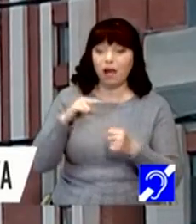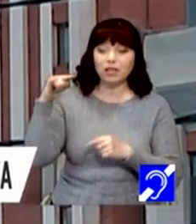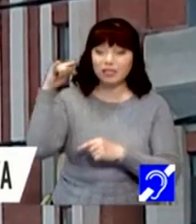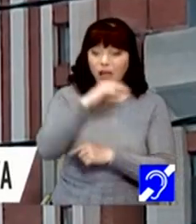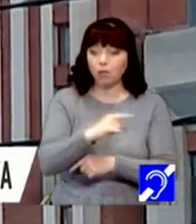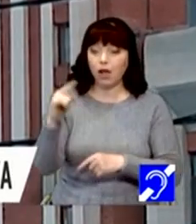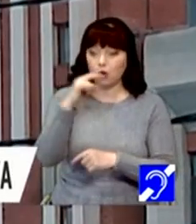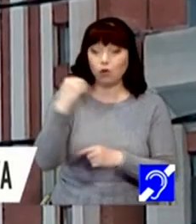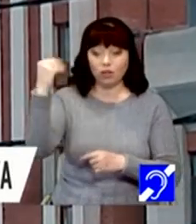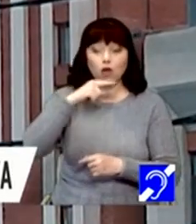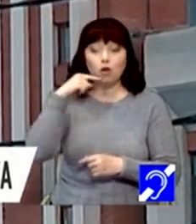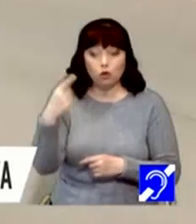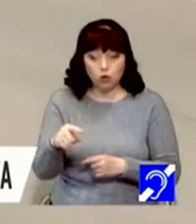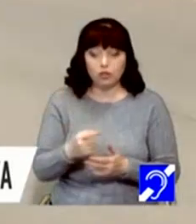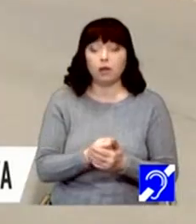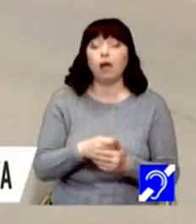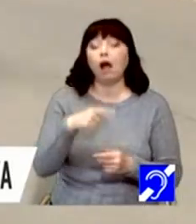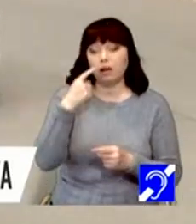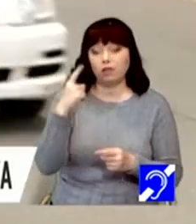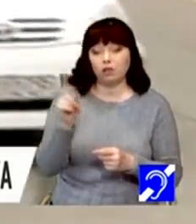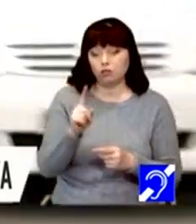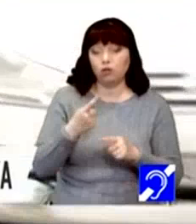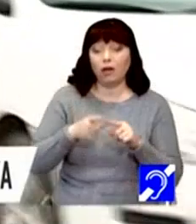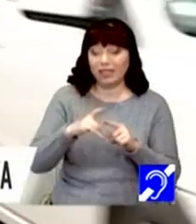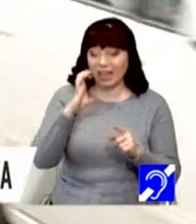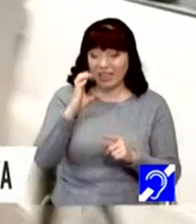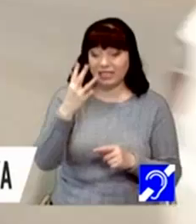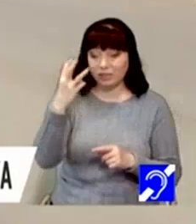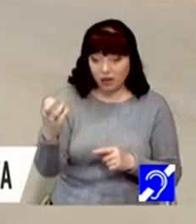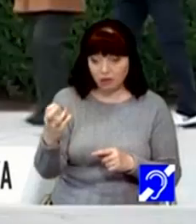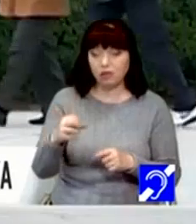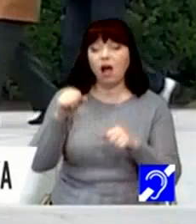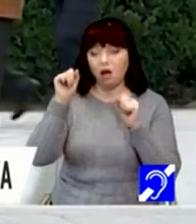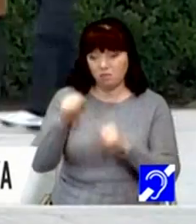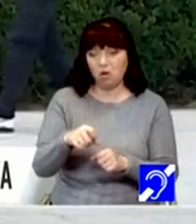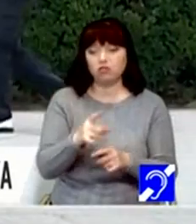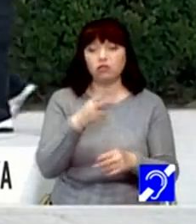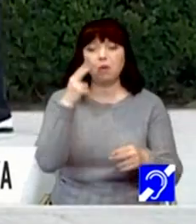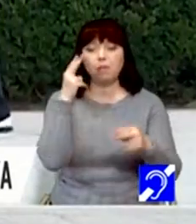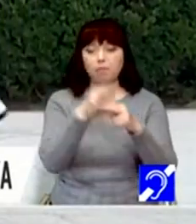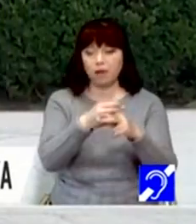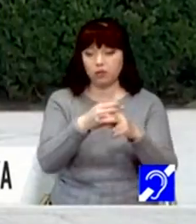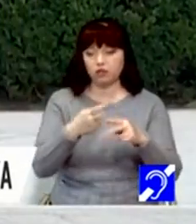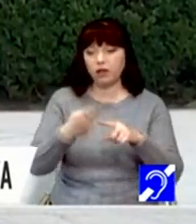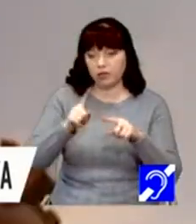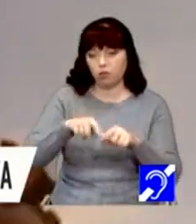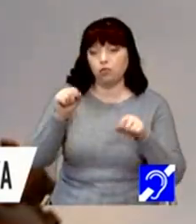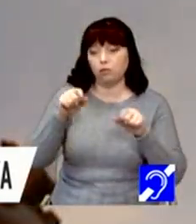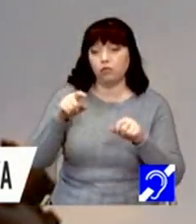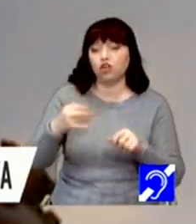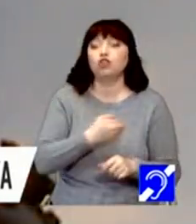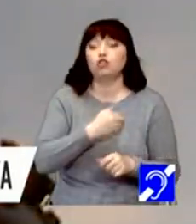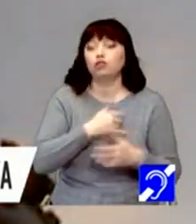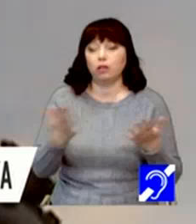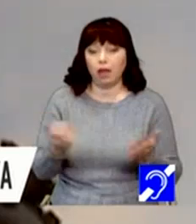Tehnică Militară rusească experții spun că sistemul ăsta 300 din Ucraina poate contracara potentialele încercări a